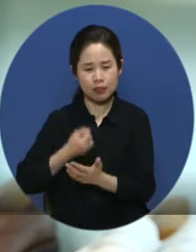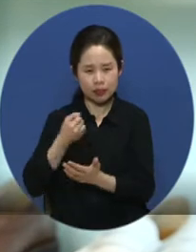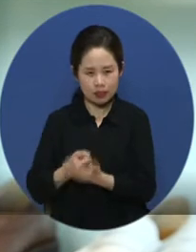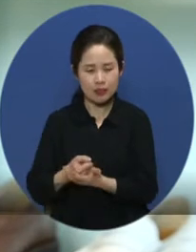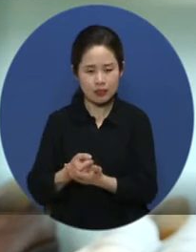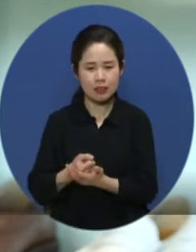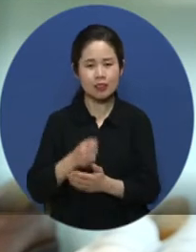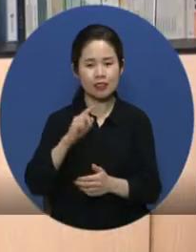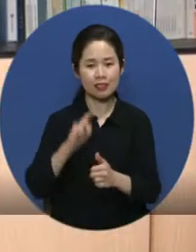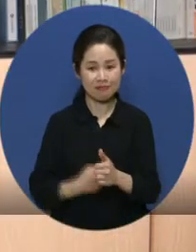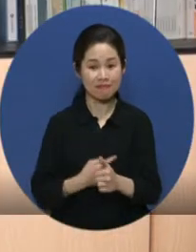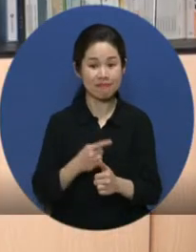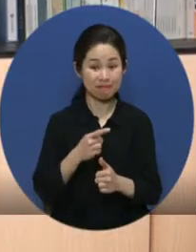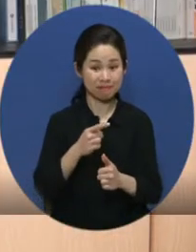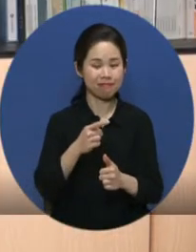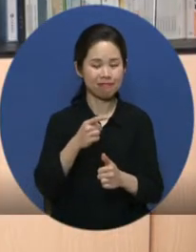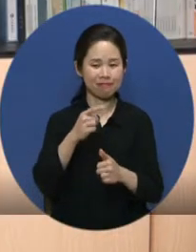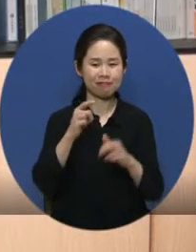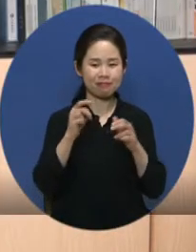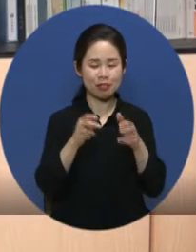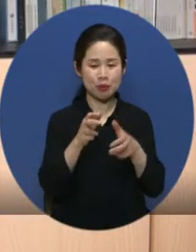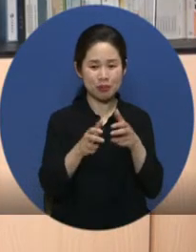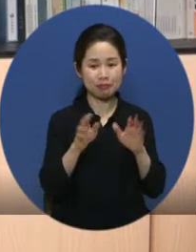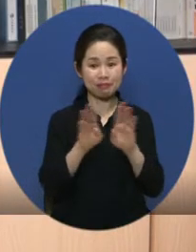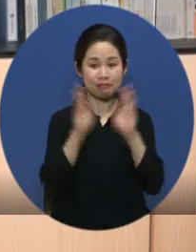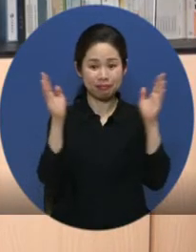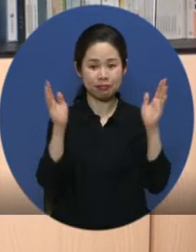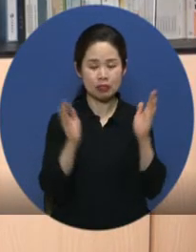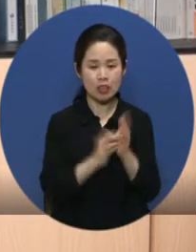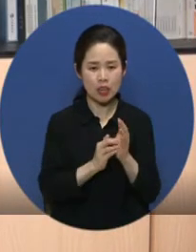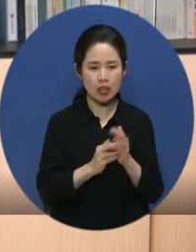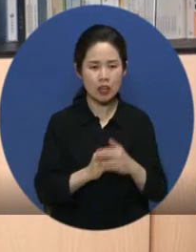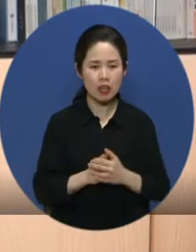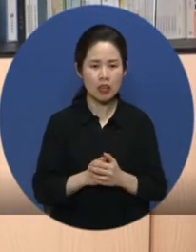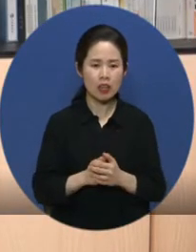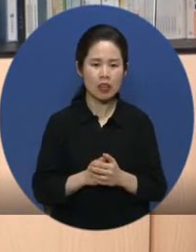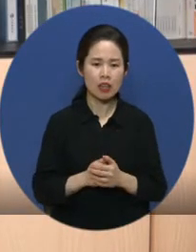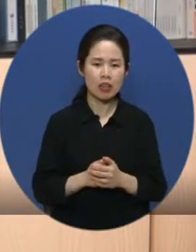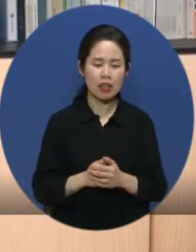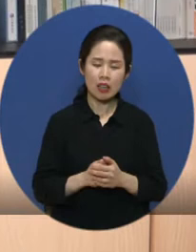시작을 하게 되었는데 사실 굉장히 떨리고